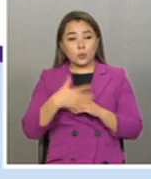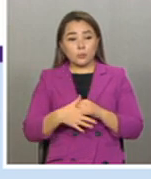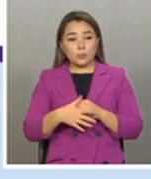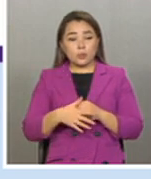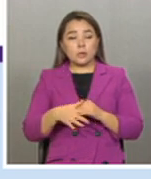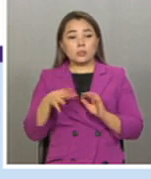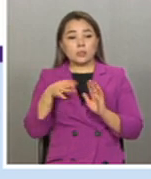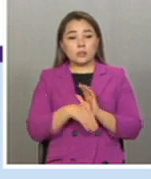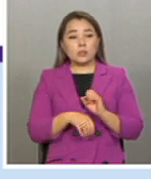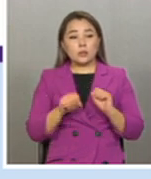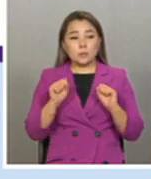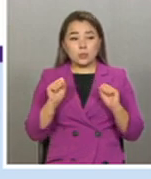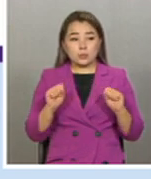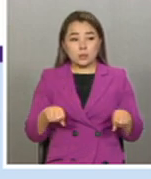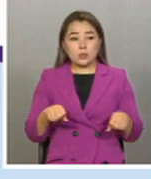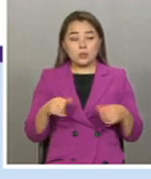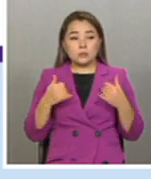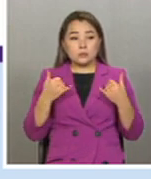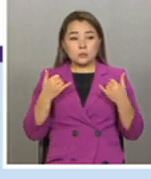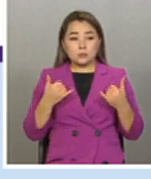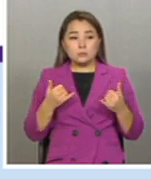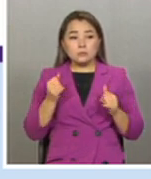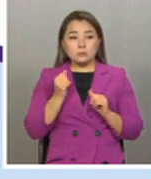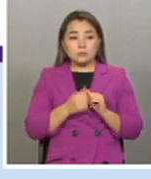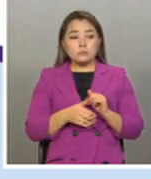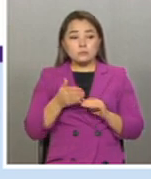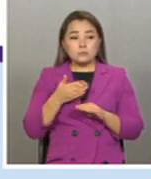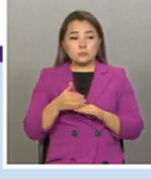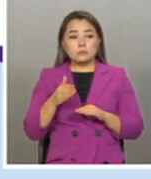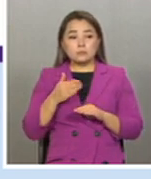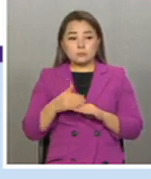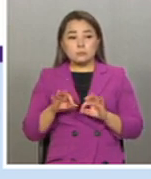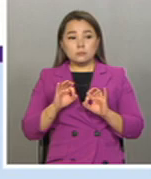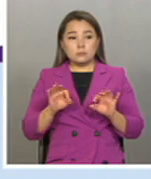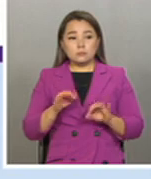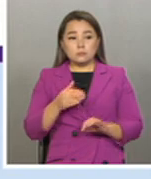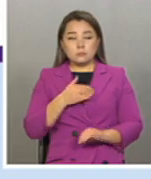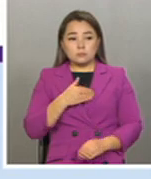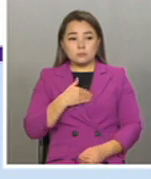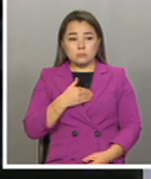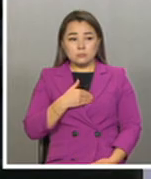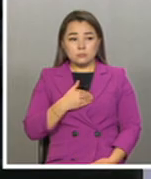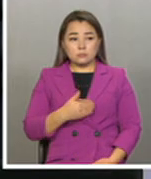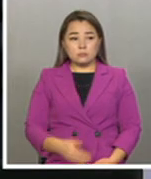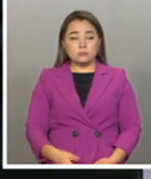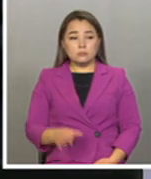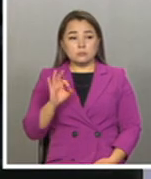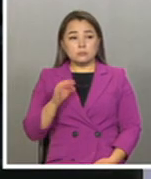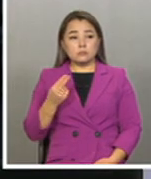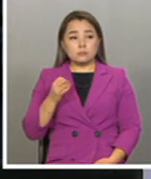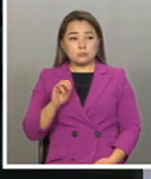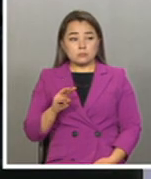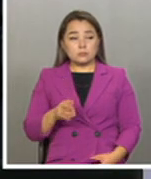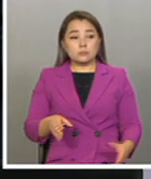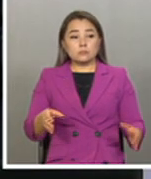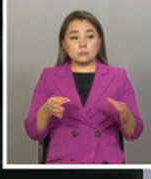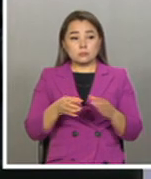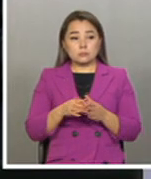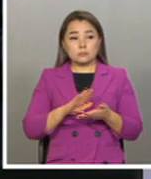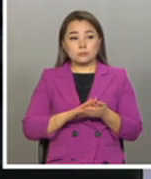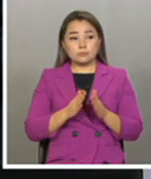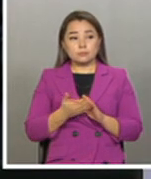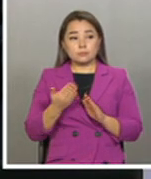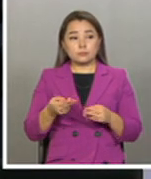жатқызамыз. Енді әрқайсысына жеке тоқталайық. Социал-демократтар ол